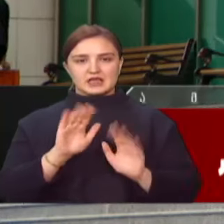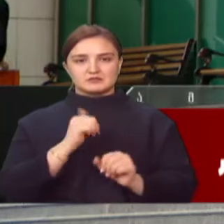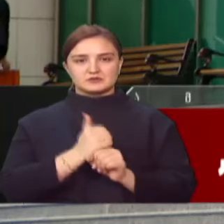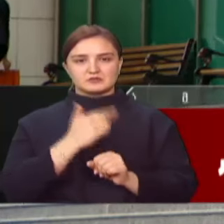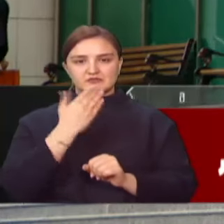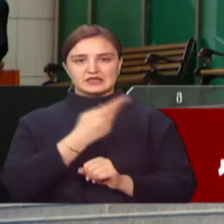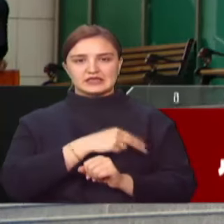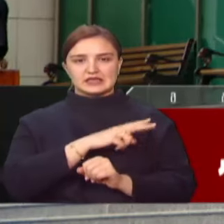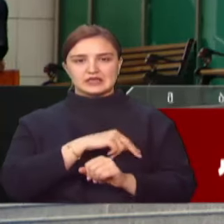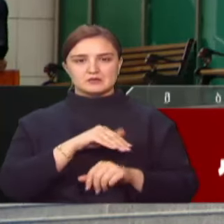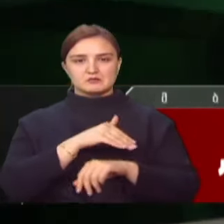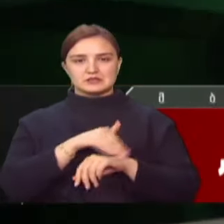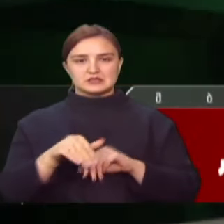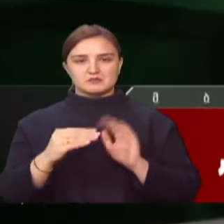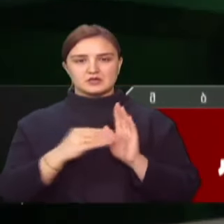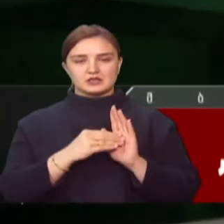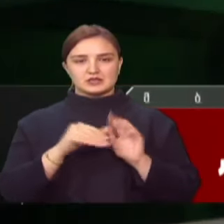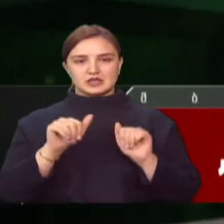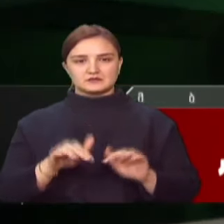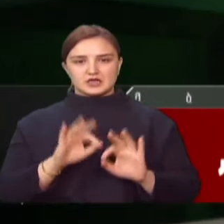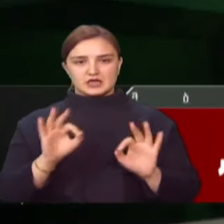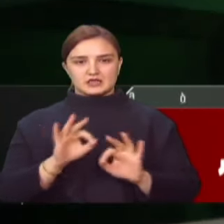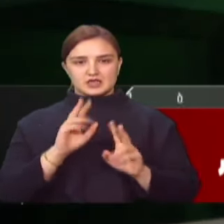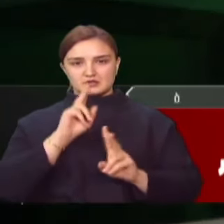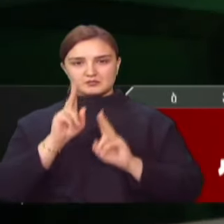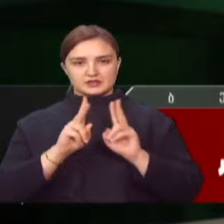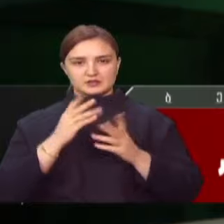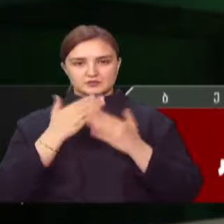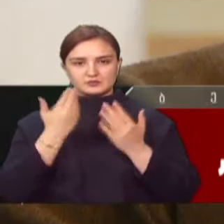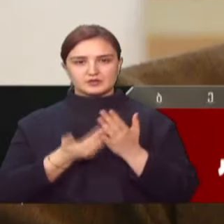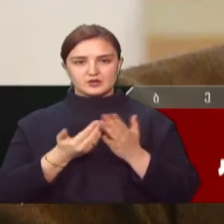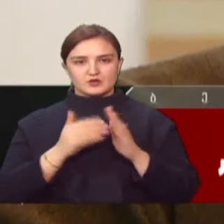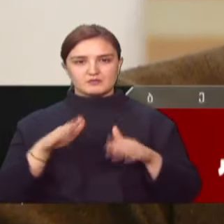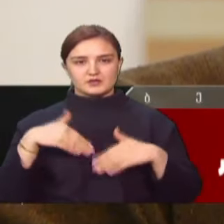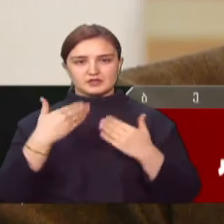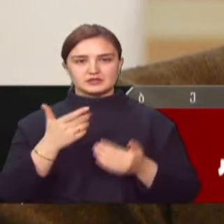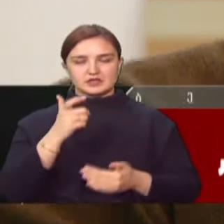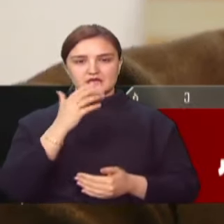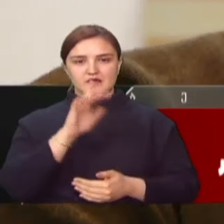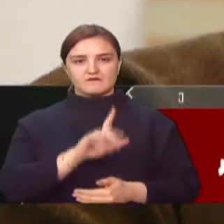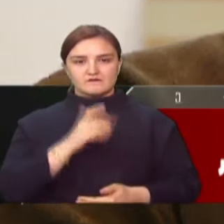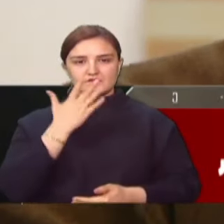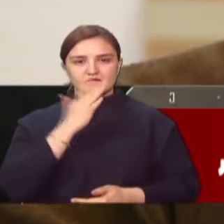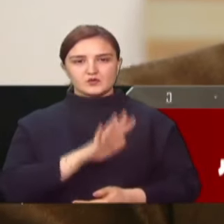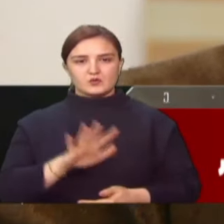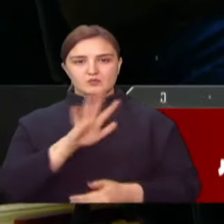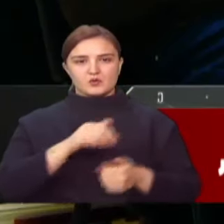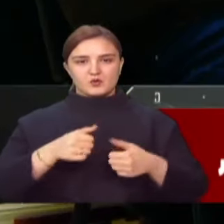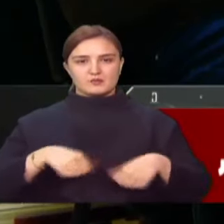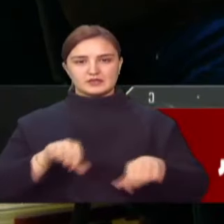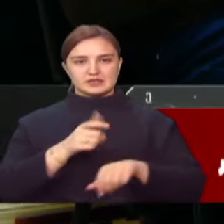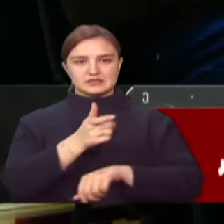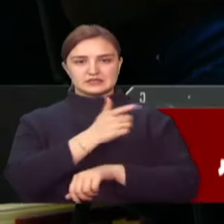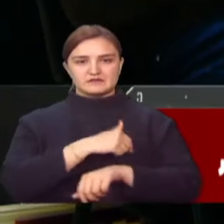კლინიკის მისამართი დასკვნაში არანაირი პრეტენზია არ არსებობს. Რეკომენდაციები კი, რომელსაც ევროპის კომიტეტის წევრები გასცემენ, სხვა სტრუქტურების